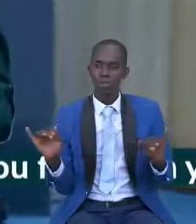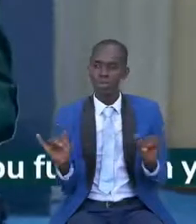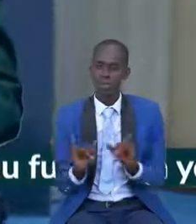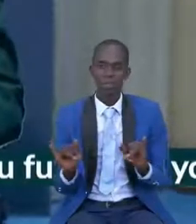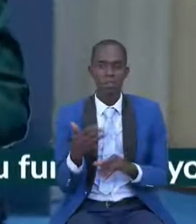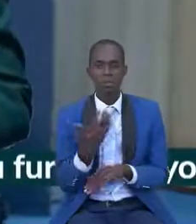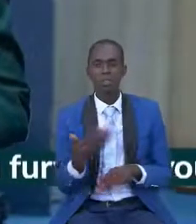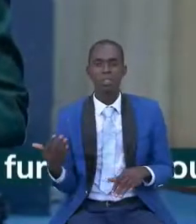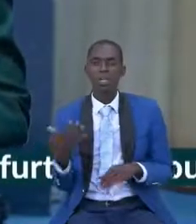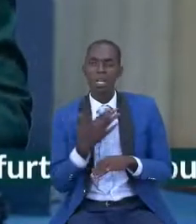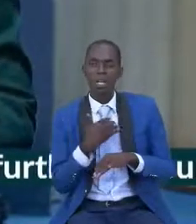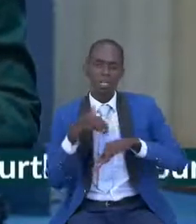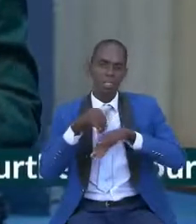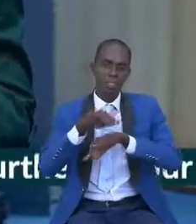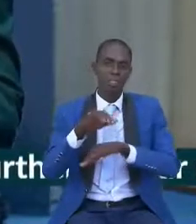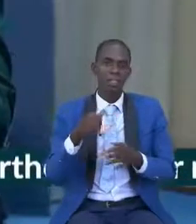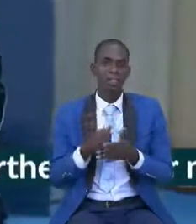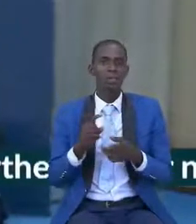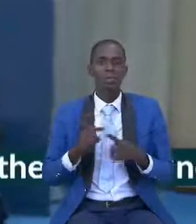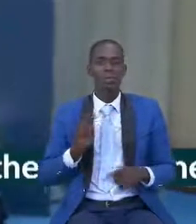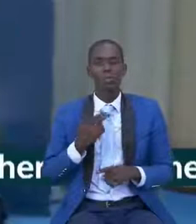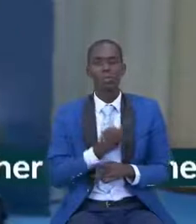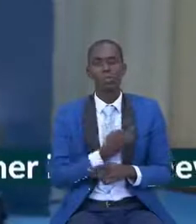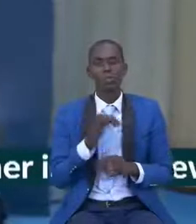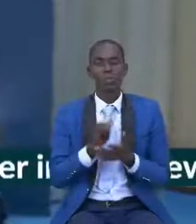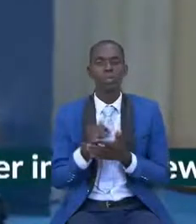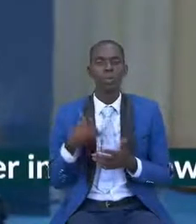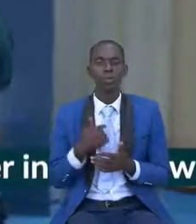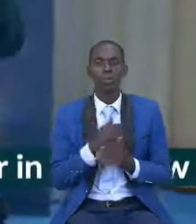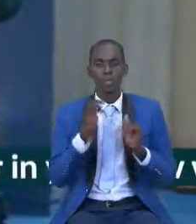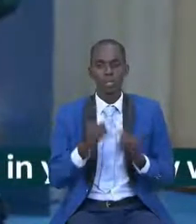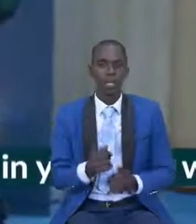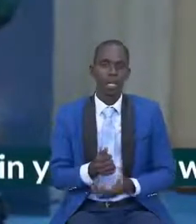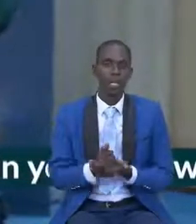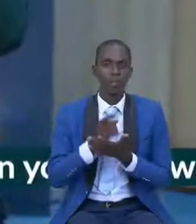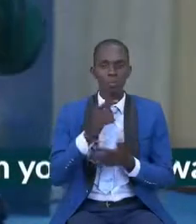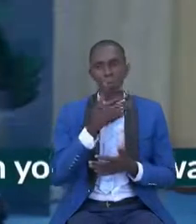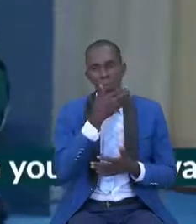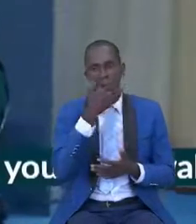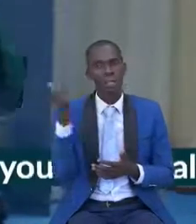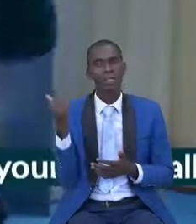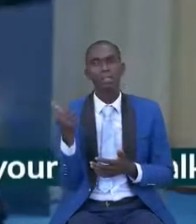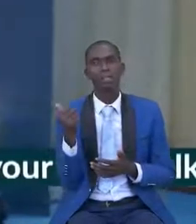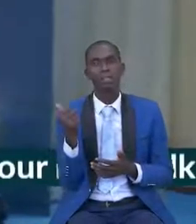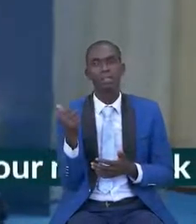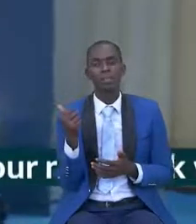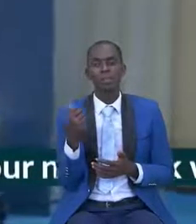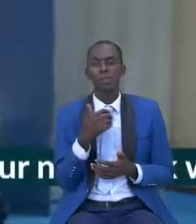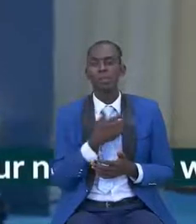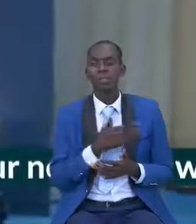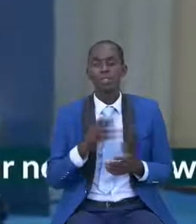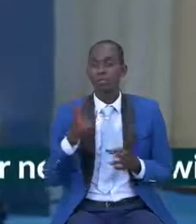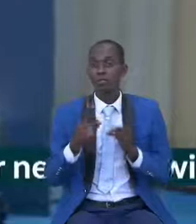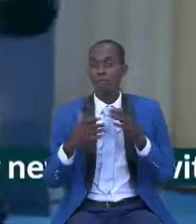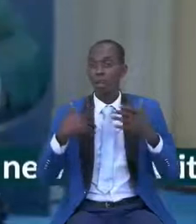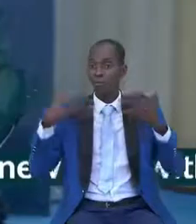Europe, partout. Remplissez donc ce formulaire et renvoyez-le pour que nous puissions avoir vos informations, vos contacts pour vous